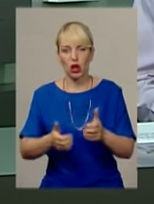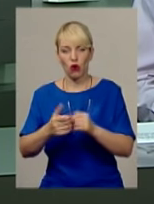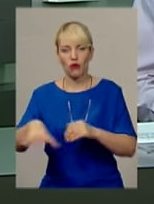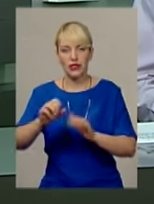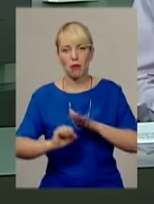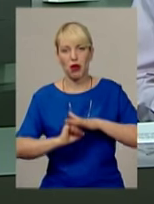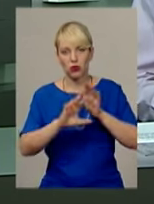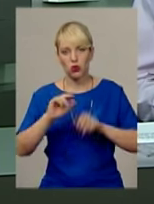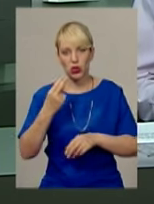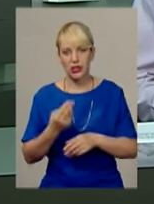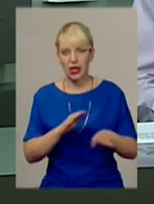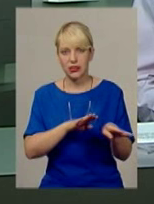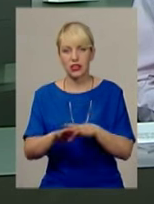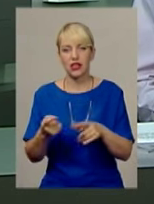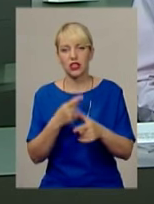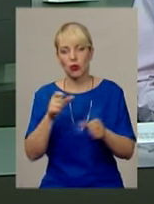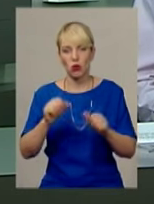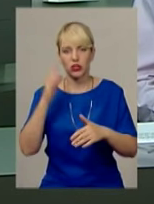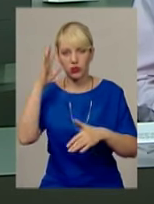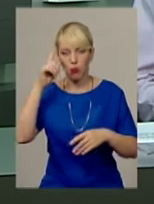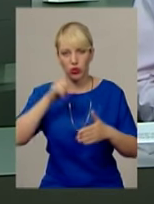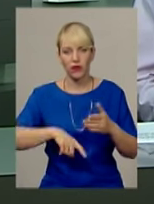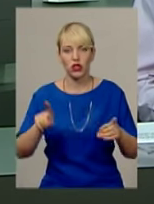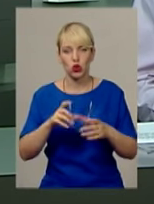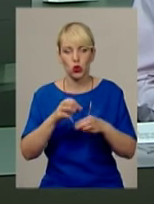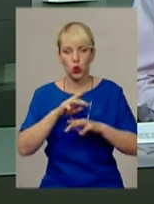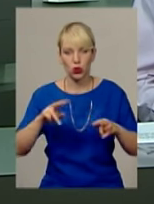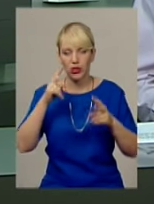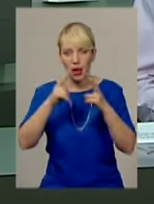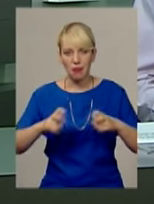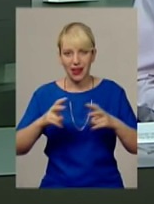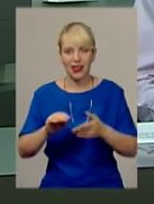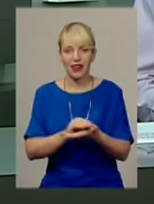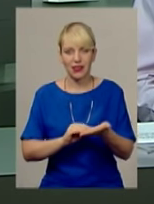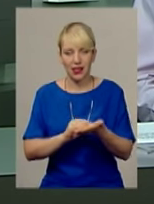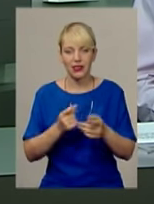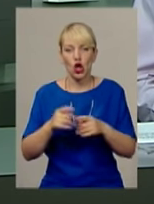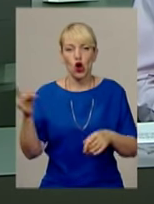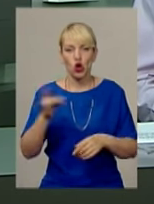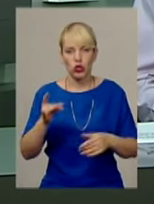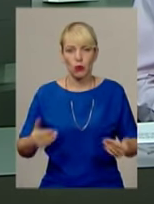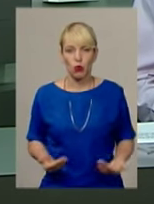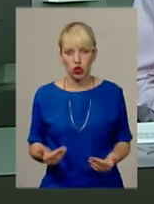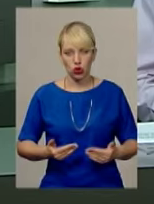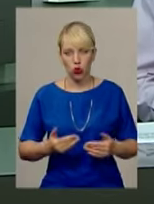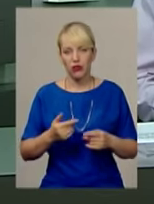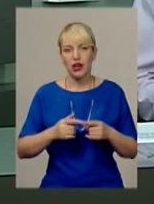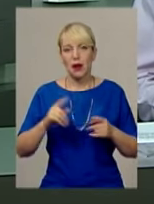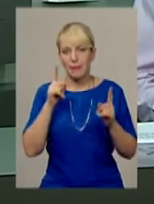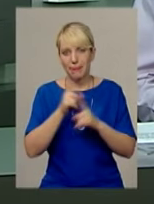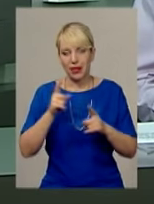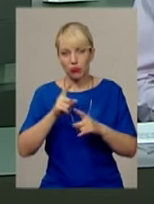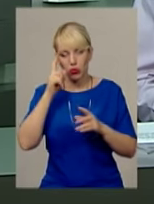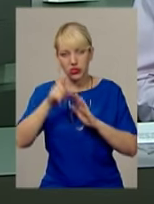соціальні стандарти. Тож, чи можна сподіватися на те, що уряд перегляне розмір споживчого кошика та прожитковий мінімум українців, про